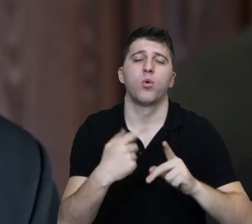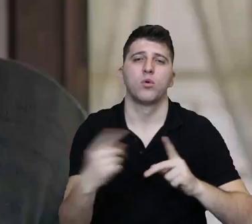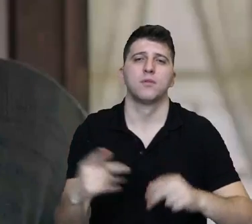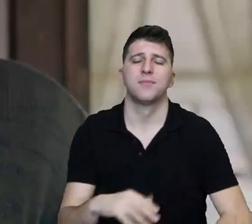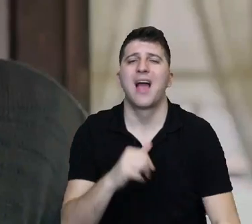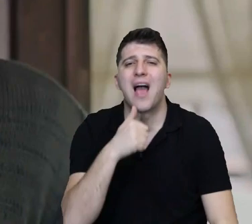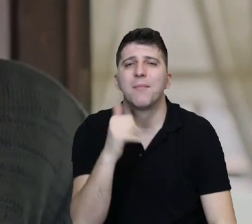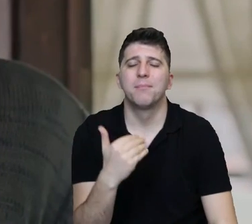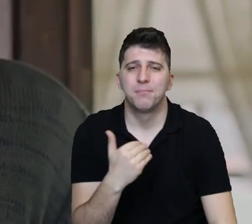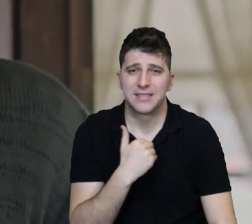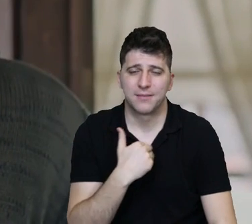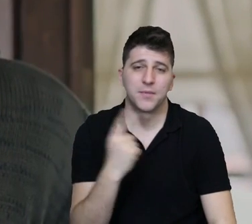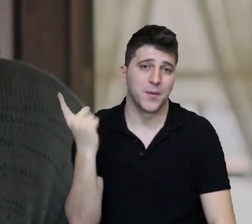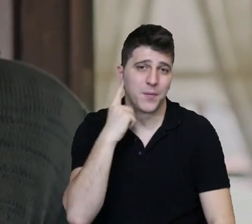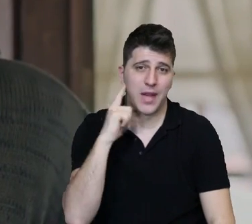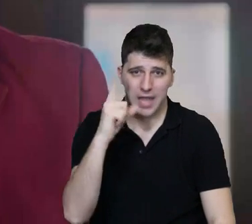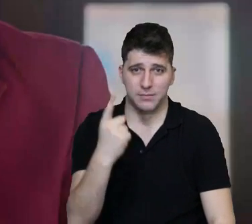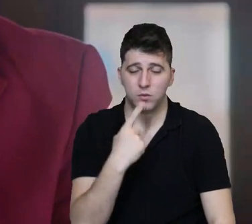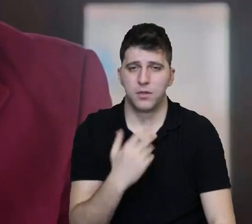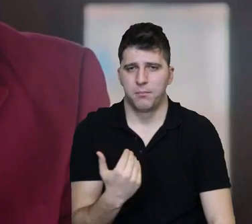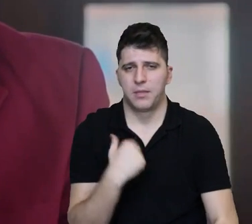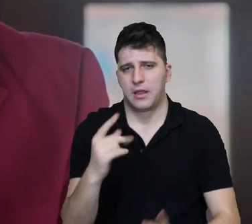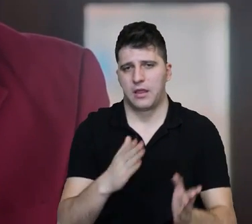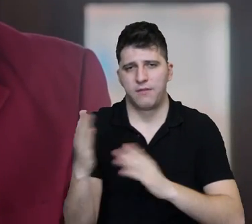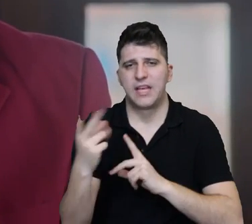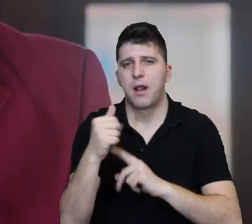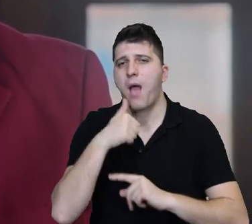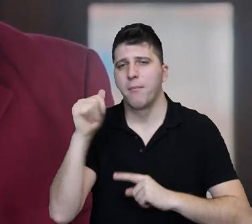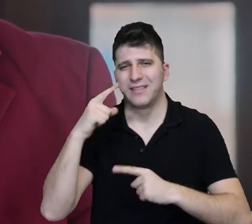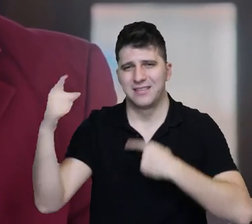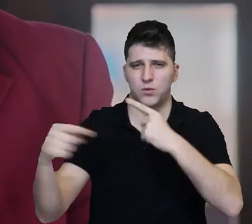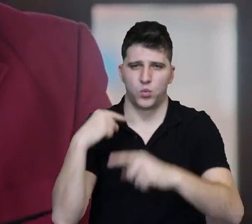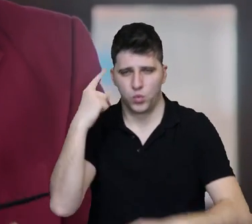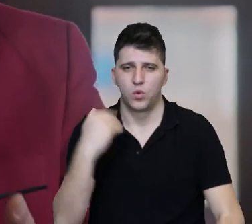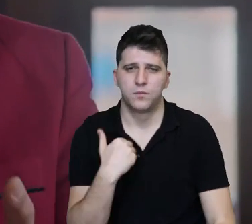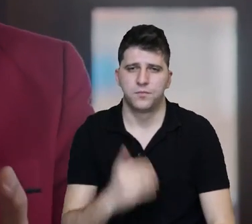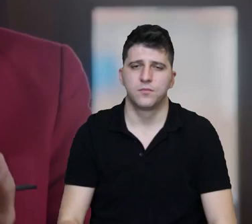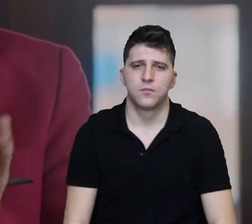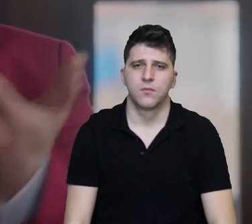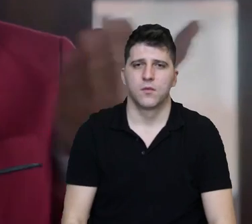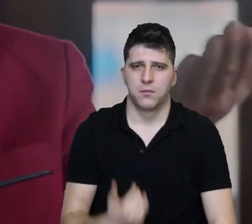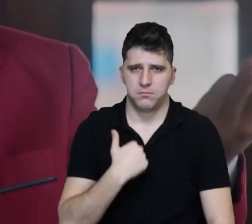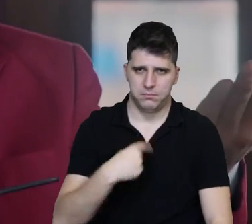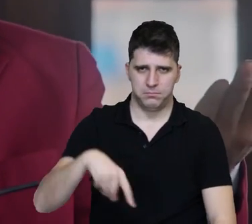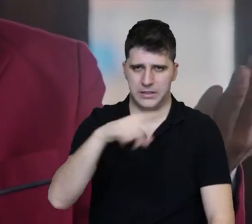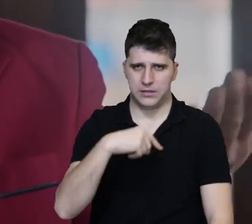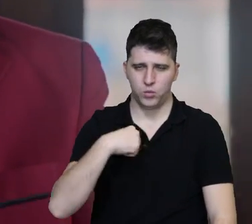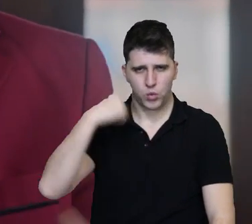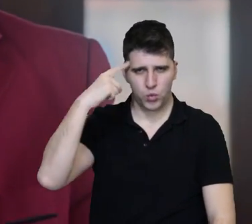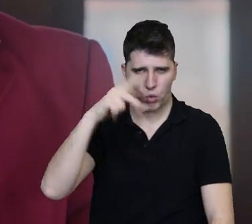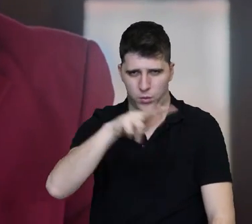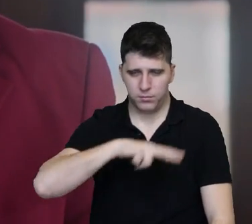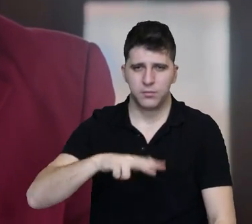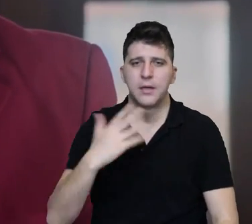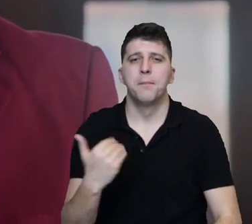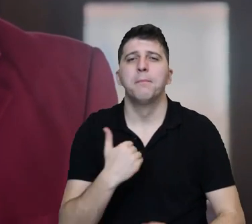Abi bize prestij lazım diyorsun da şimdi ben bir taraftan kendimi İbrahim abinin yerine koyuyorum. Şöyle bize bir bakıyorum. Yani